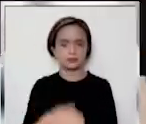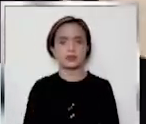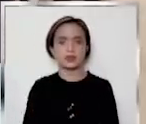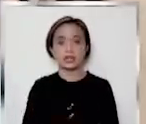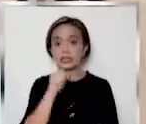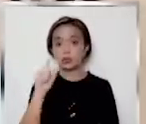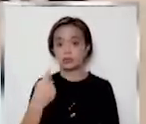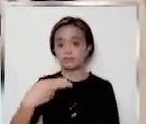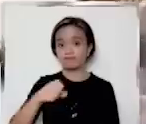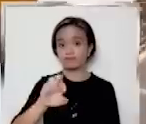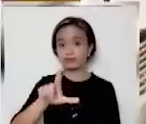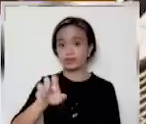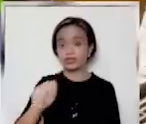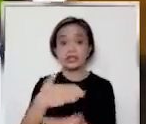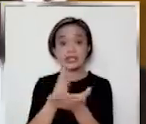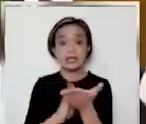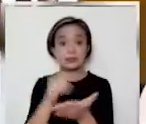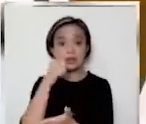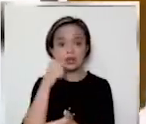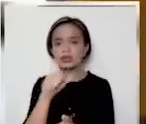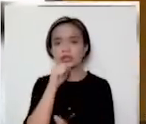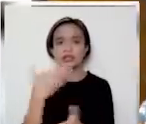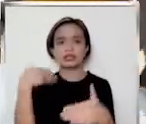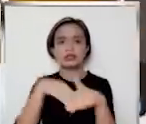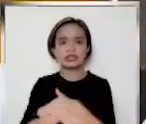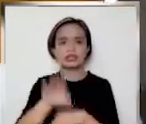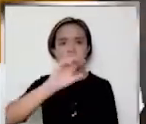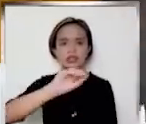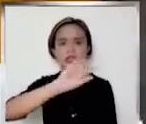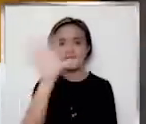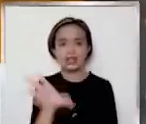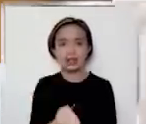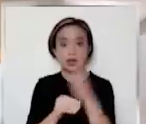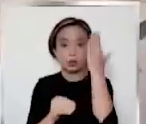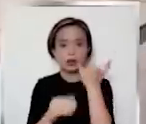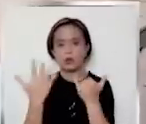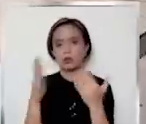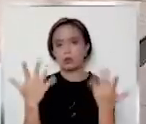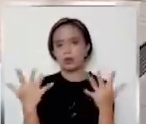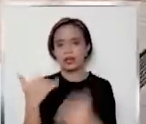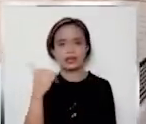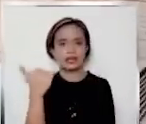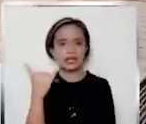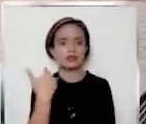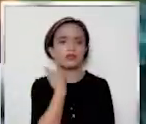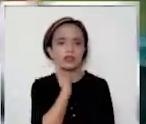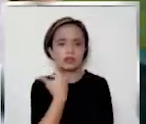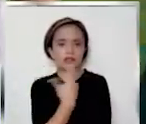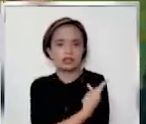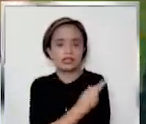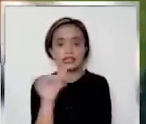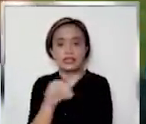ilang kandidata rin daw na hindi nakapasok sa Africa dahil wala umanong yellow fever vaccine. Nag-backout pati ang ilang